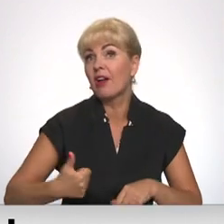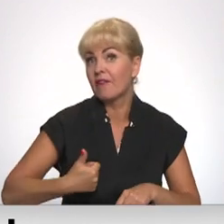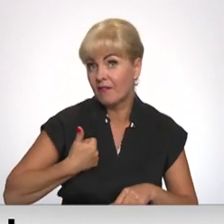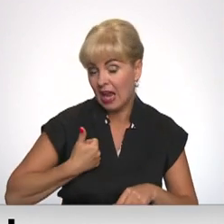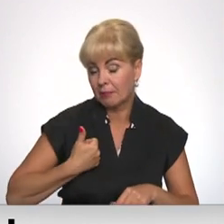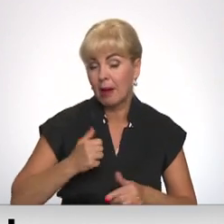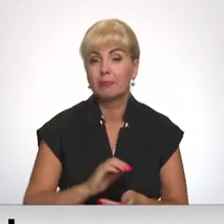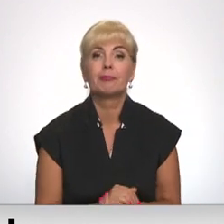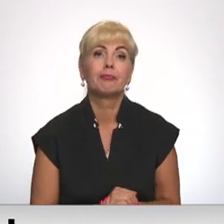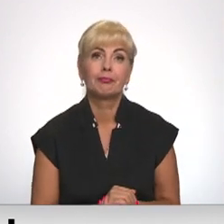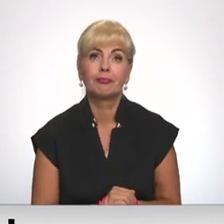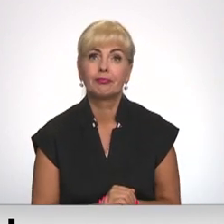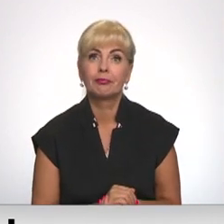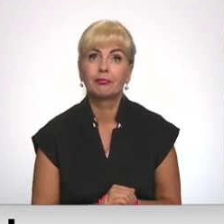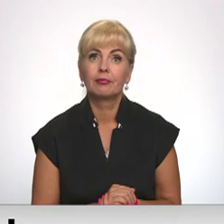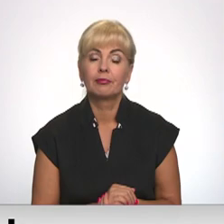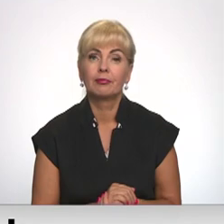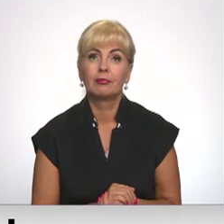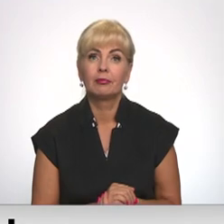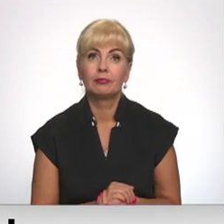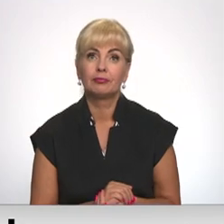par to plašāk arī Dāvids Fredenfelds.